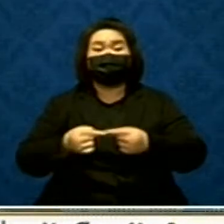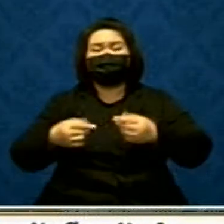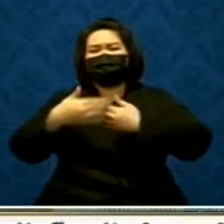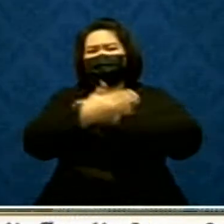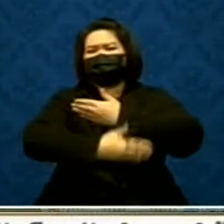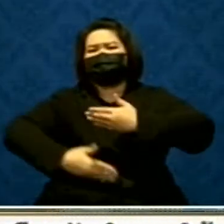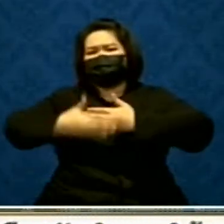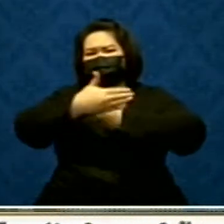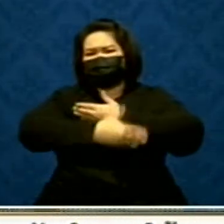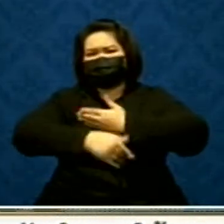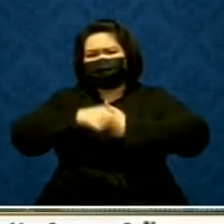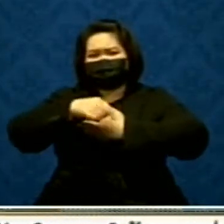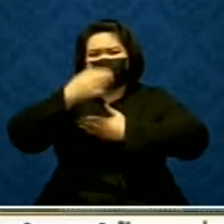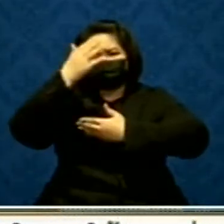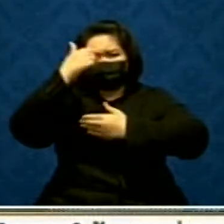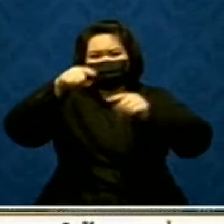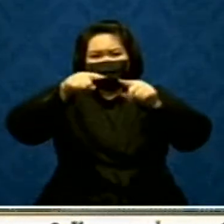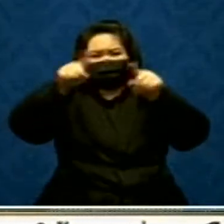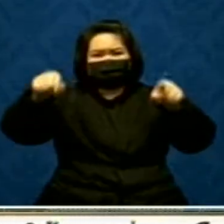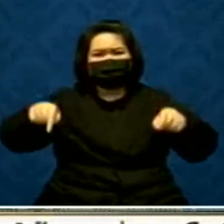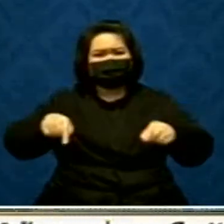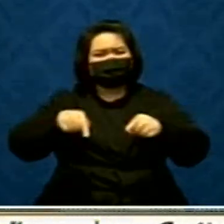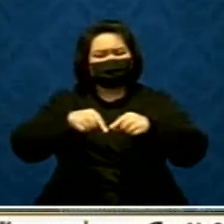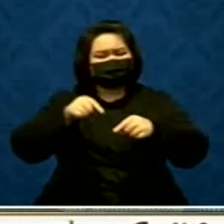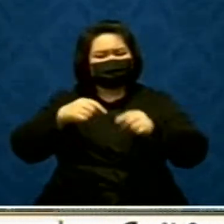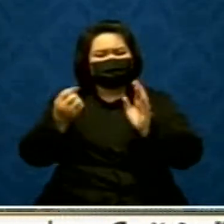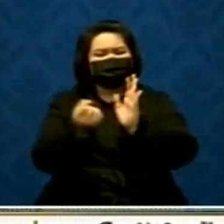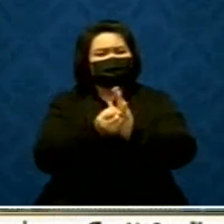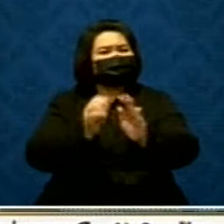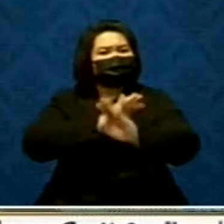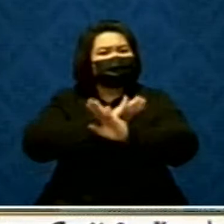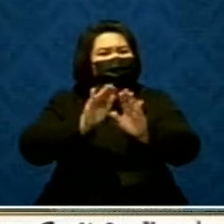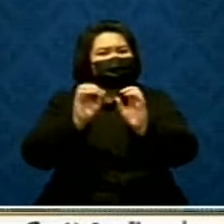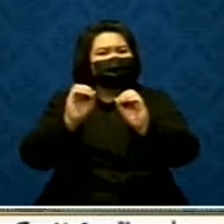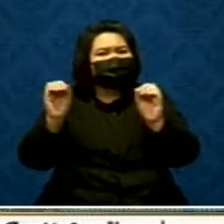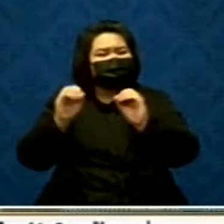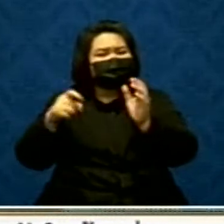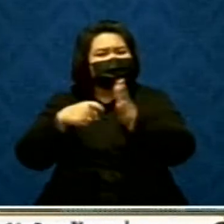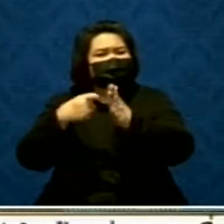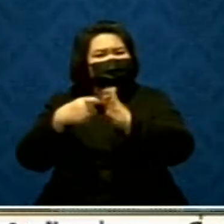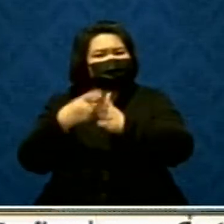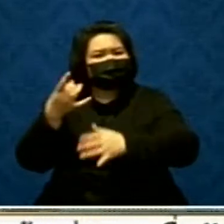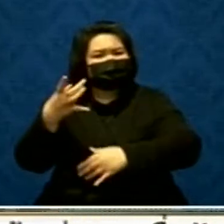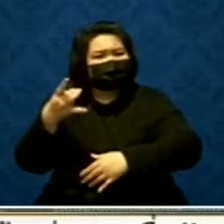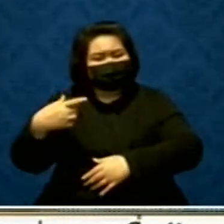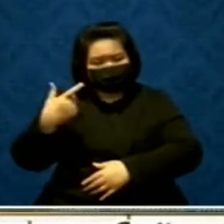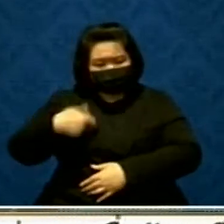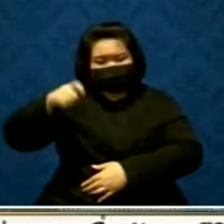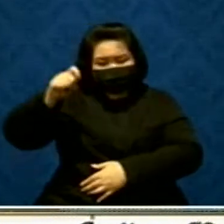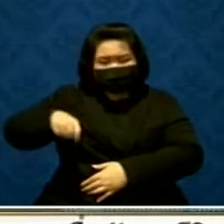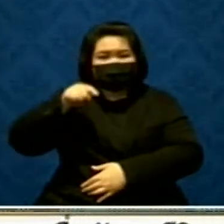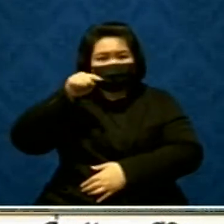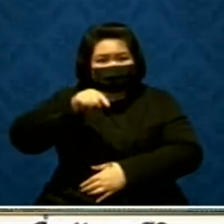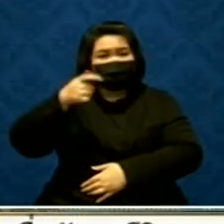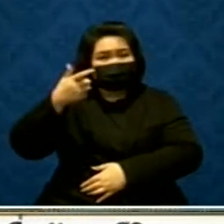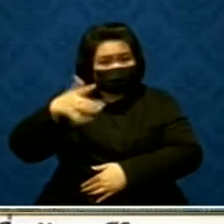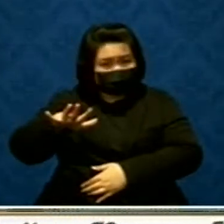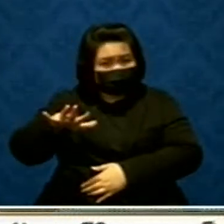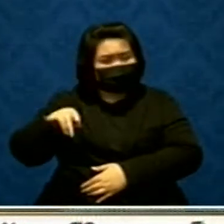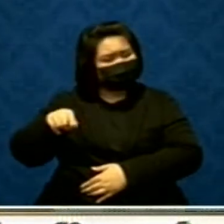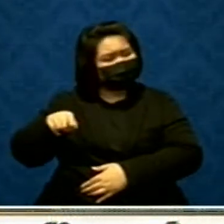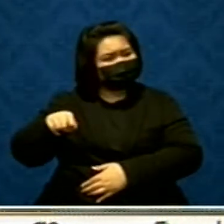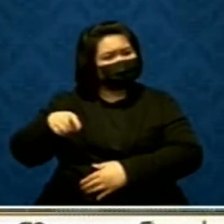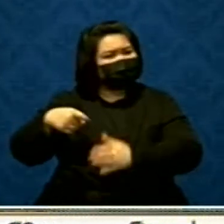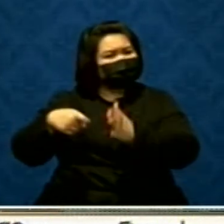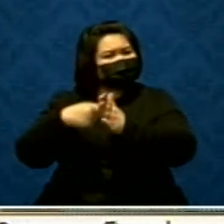ำไมไม่เป็นการเพิกถอนโฉนดทั้งที่มีคำพิพากษาแล้วเป็นการจงใจไม่ความร่วมมือกับกรมที่ดิน